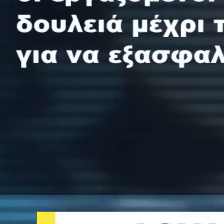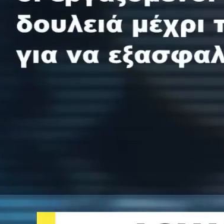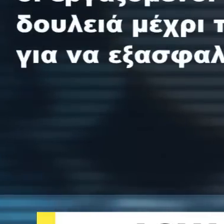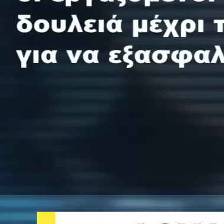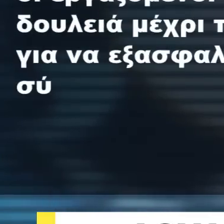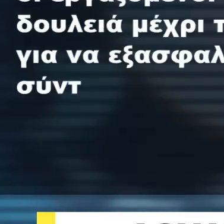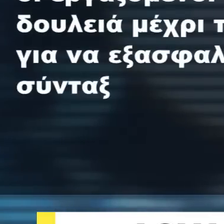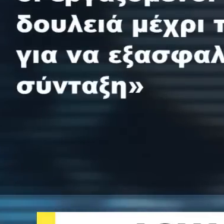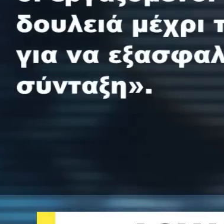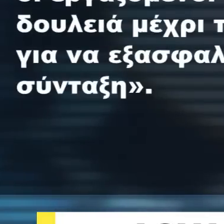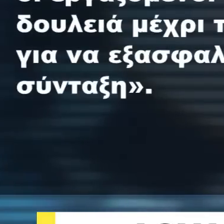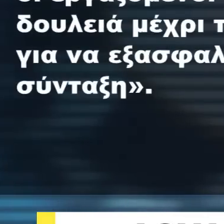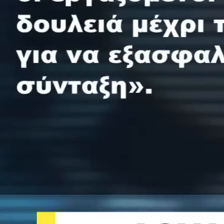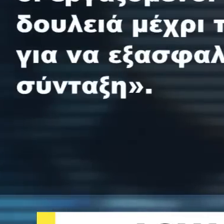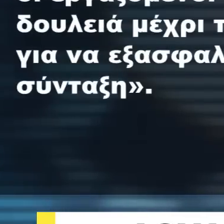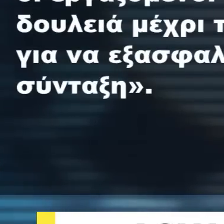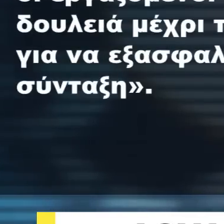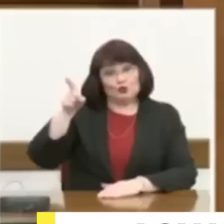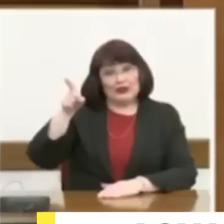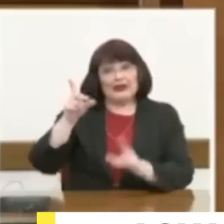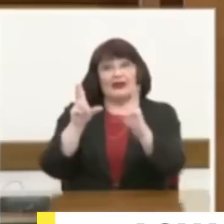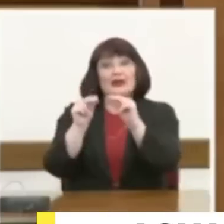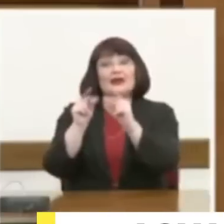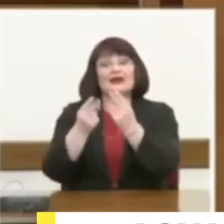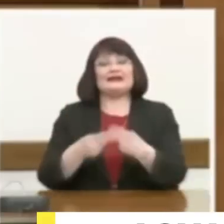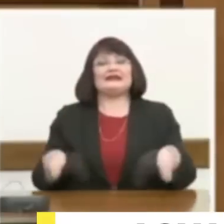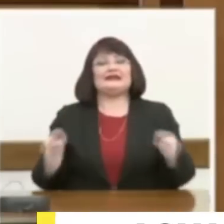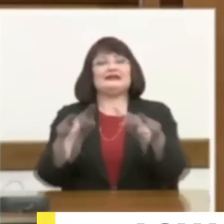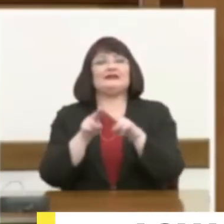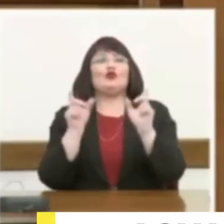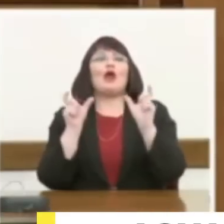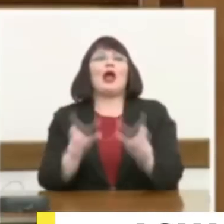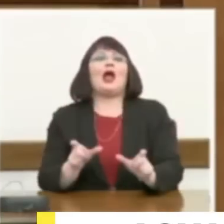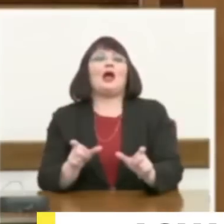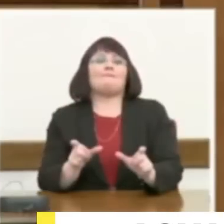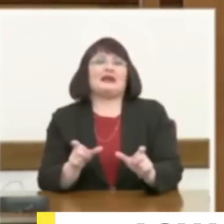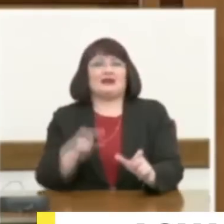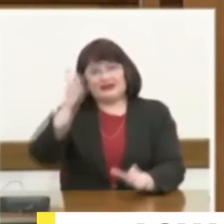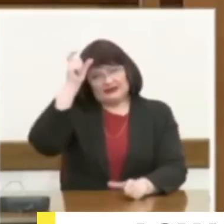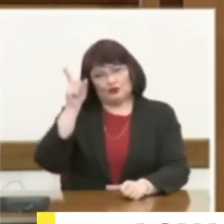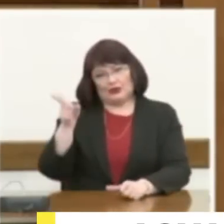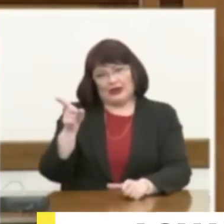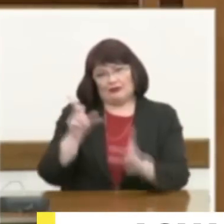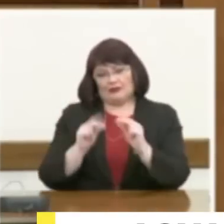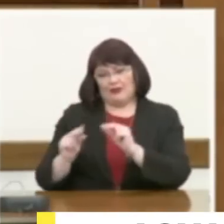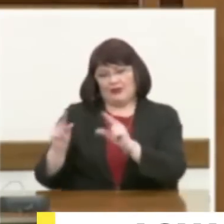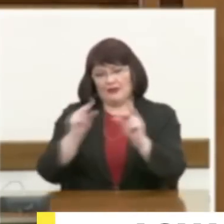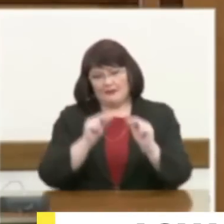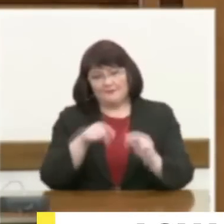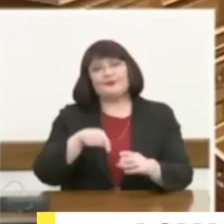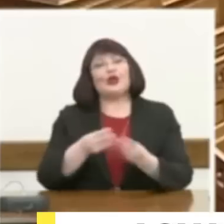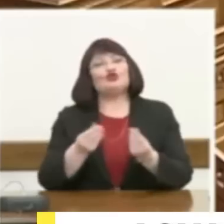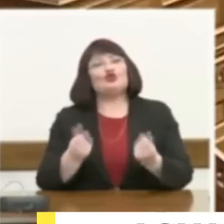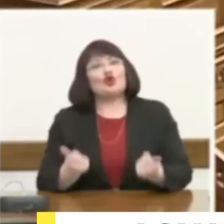το ΚΚΕ σε ανακοίνωση που εξέδωσε. Το νομοσχέδιο ψήφισαν από κοινού Νέα Δημοκρατία και ΠΑΣΟΚ, ο ΣΥΡΙΖΑ,